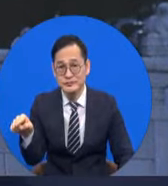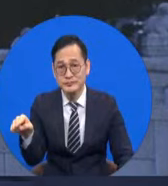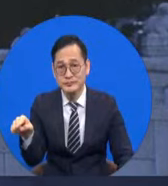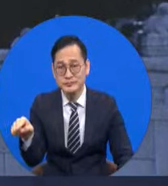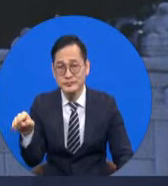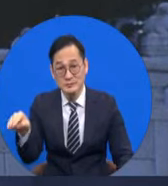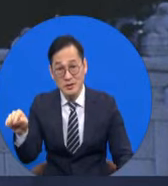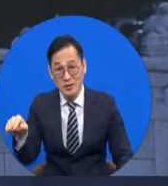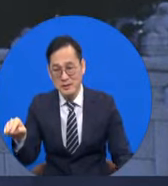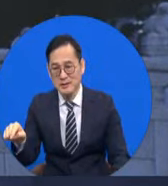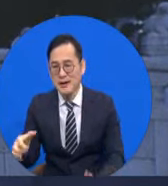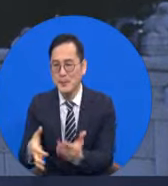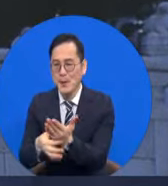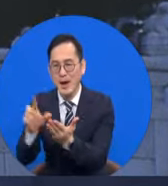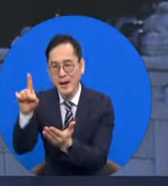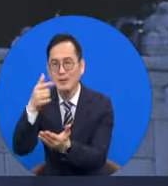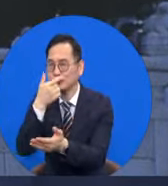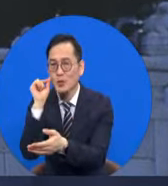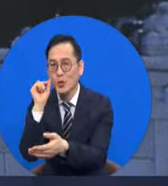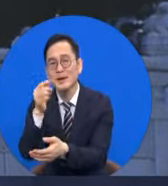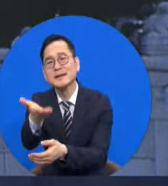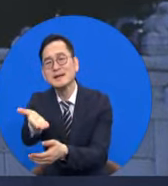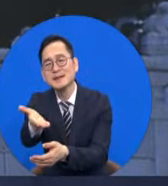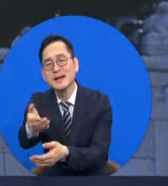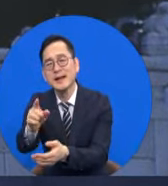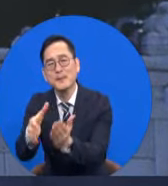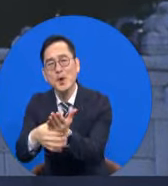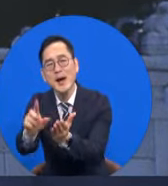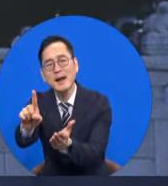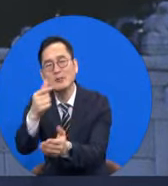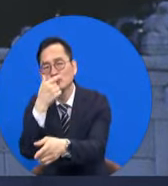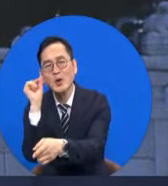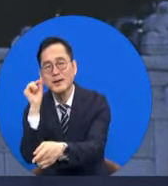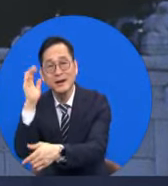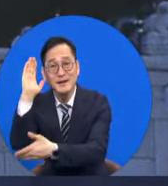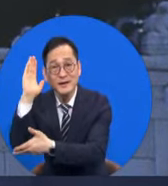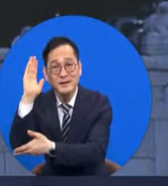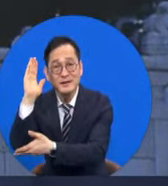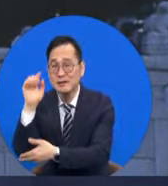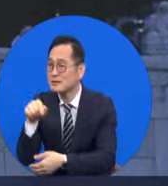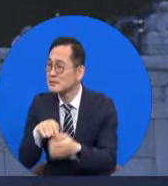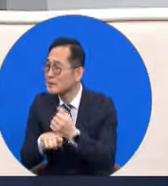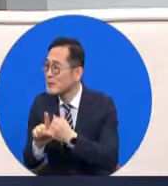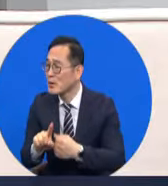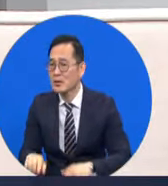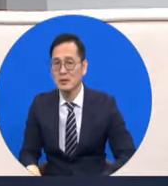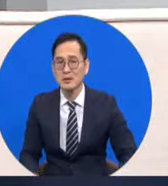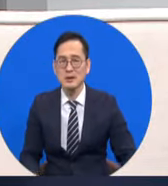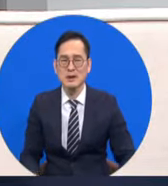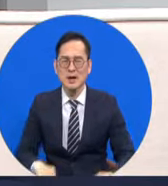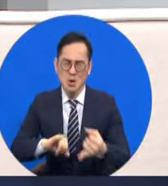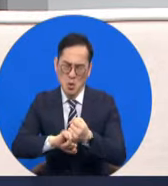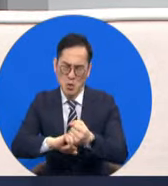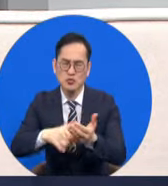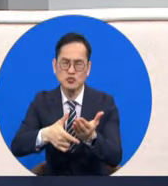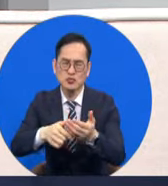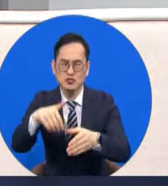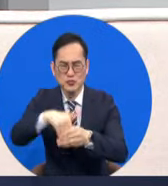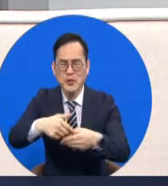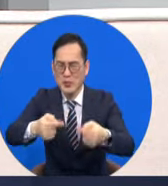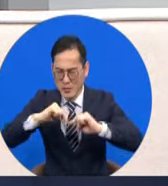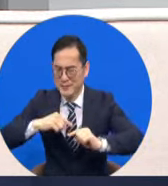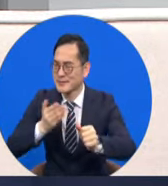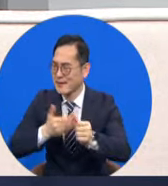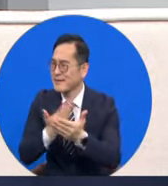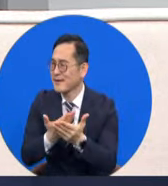표가 부족하다. 한 표가 부족하다. 당신의 한 표가 부족하다. 이게 어떤 의미일까요? 실제로 굉장히 절박하고요. 그다음에 지금